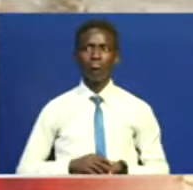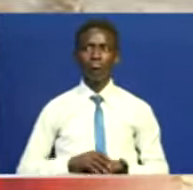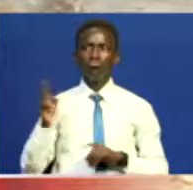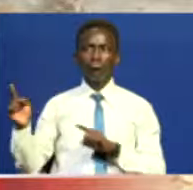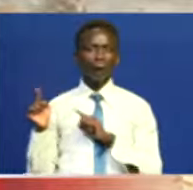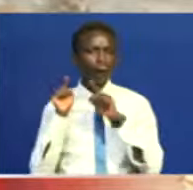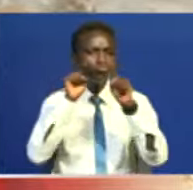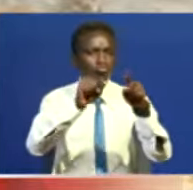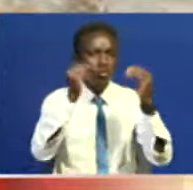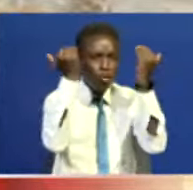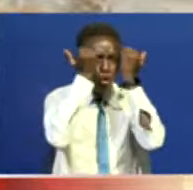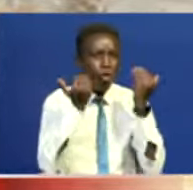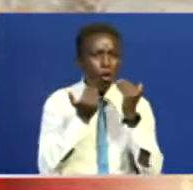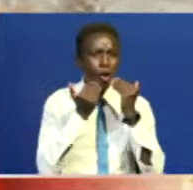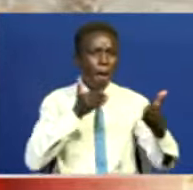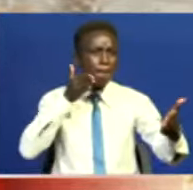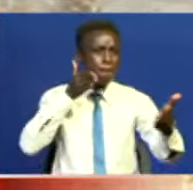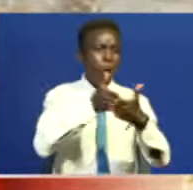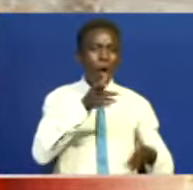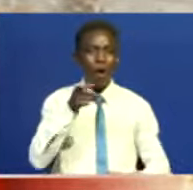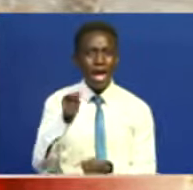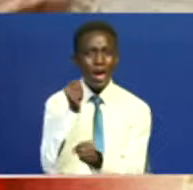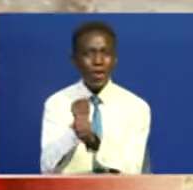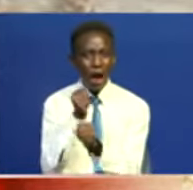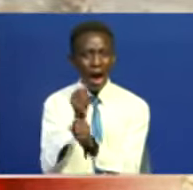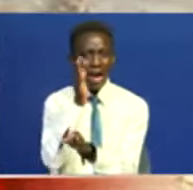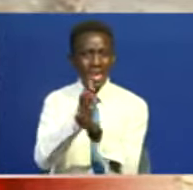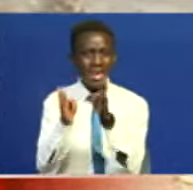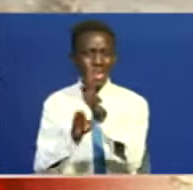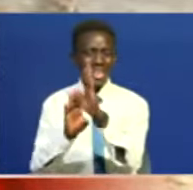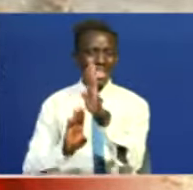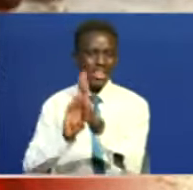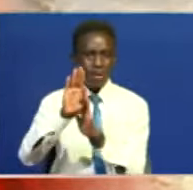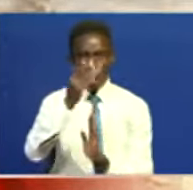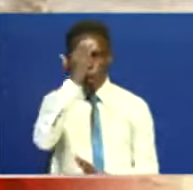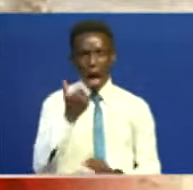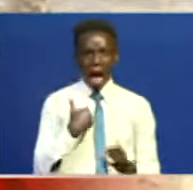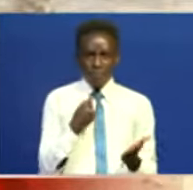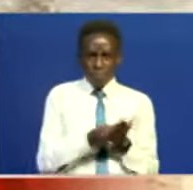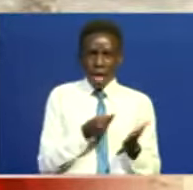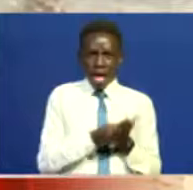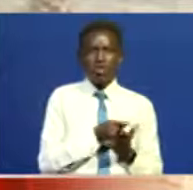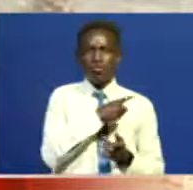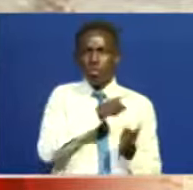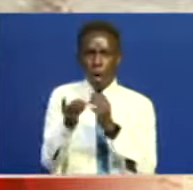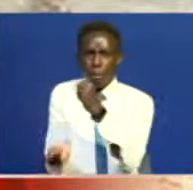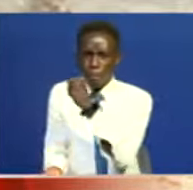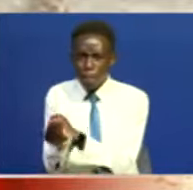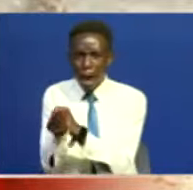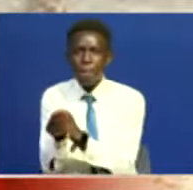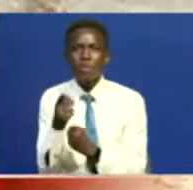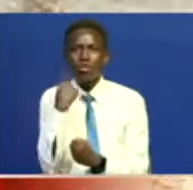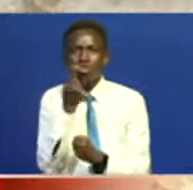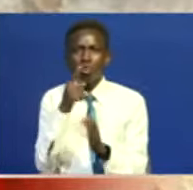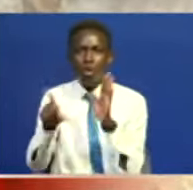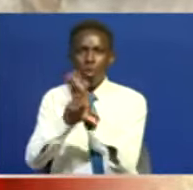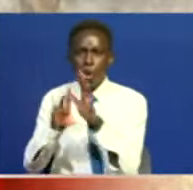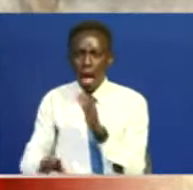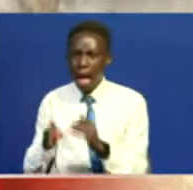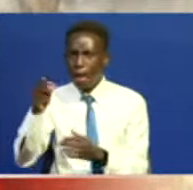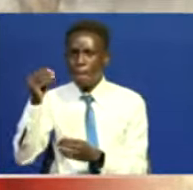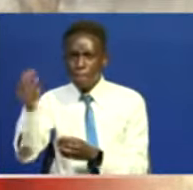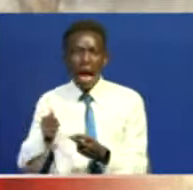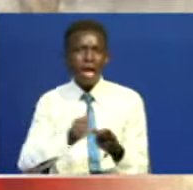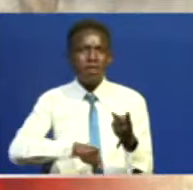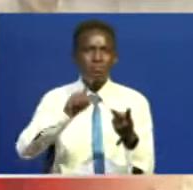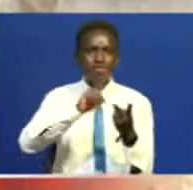kazi isiendelee kwa sababu wako na pesa, anaenda kununua wakili, anaenda kuhongana kotini ati hii kazi isimame